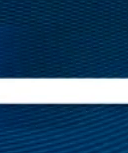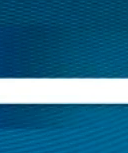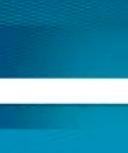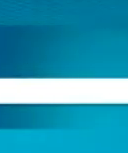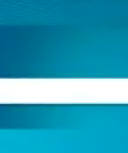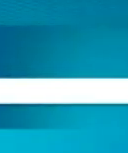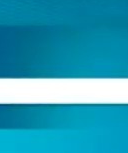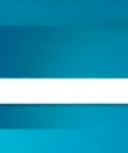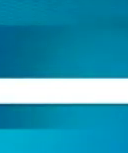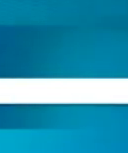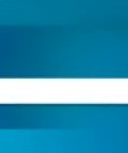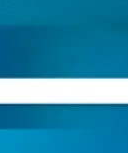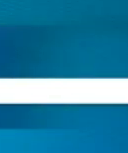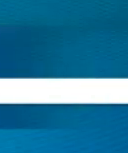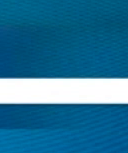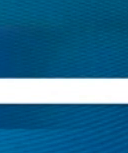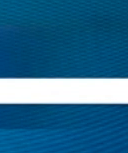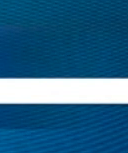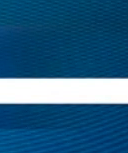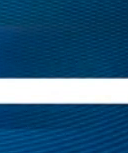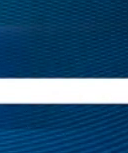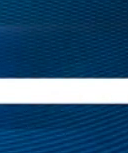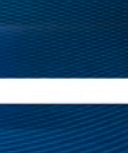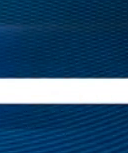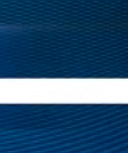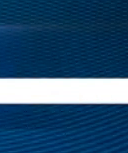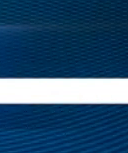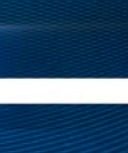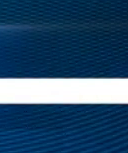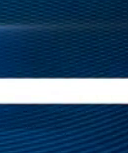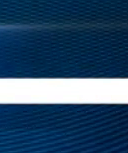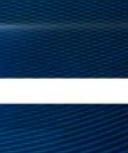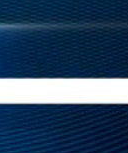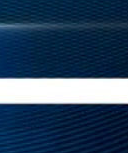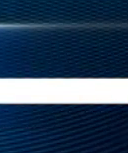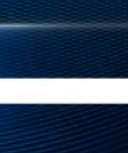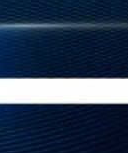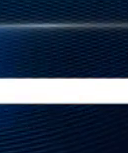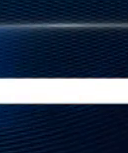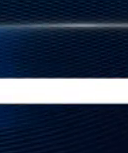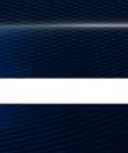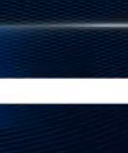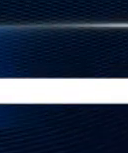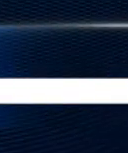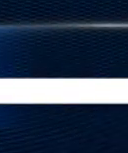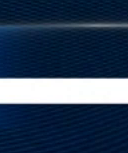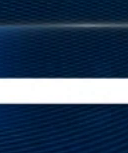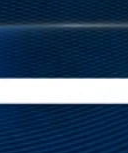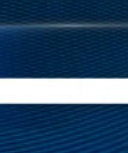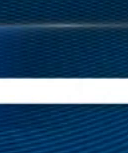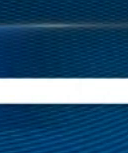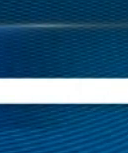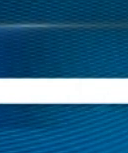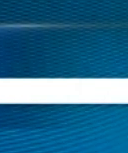Dan kepada Tuan Yang Terutama Fumio Kishida, Perdana Menteri Jepun serta Kerajaan dan Rakyat Jepun sempena